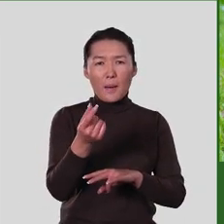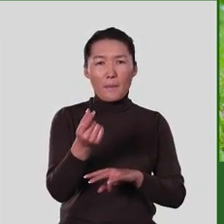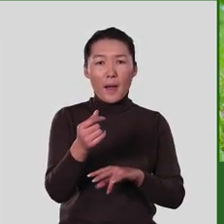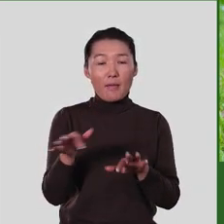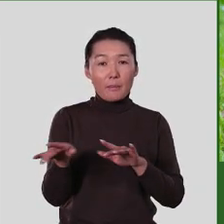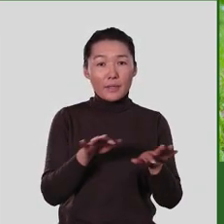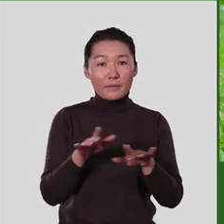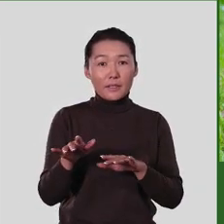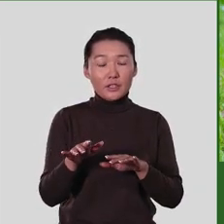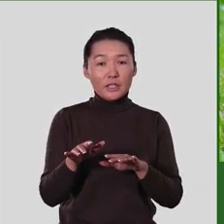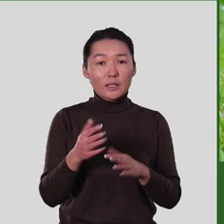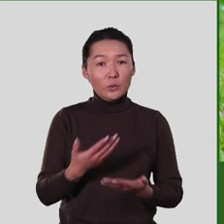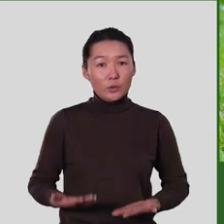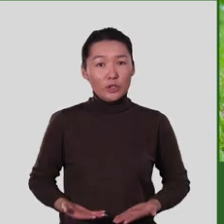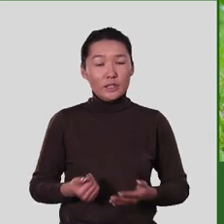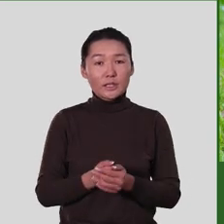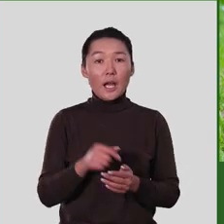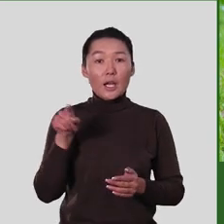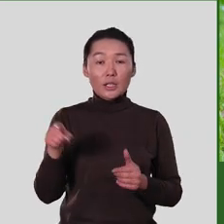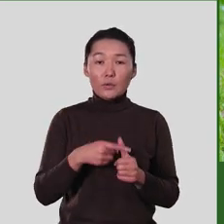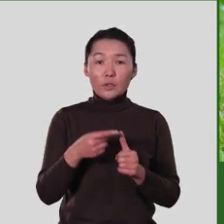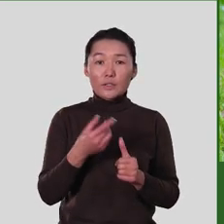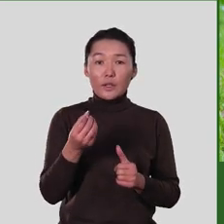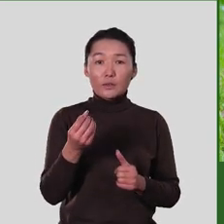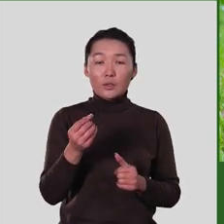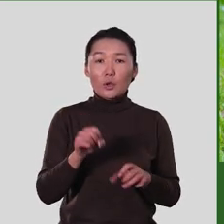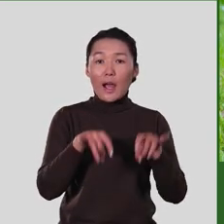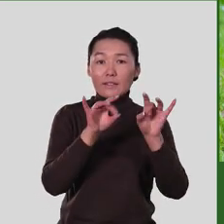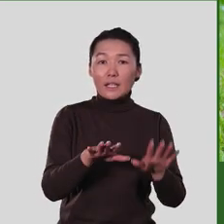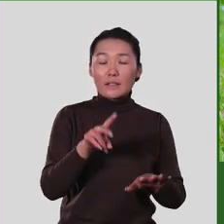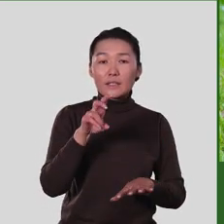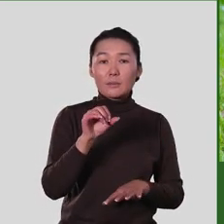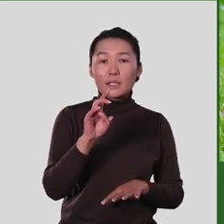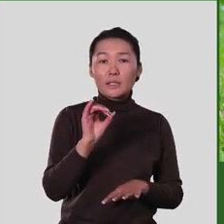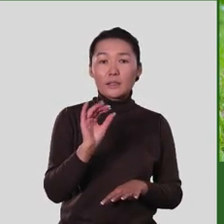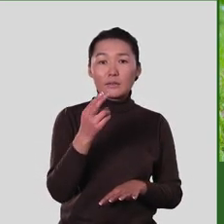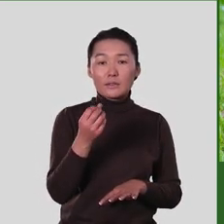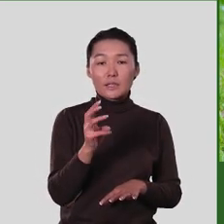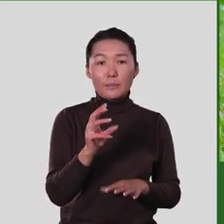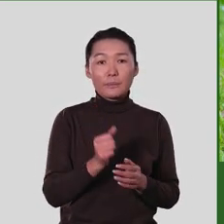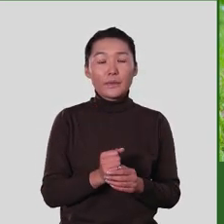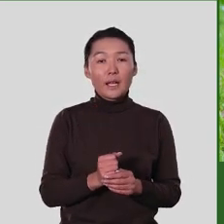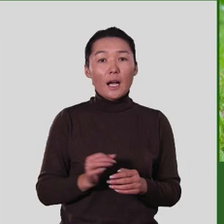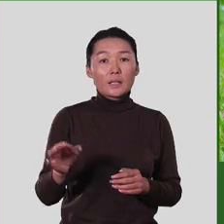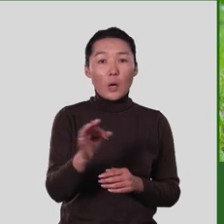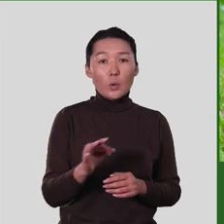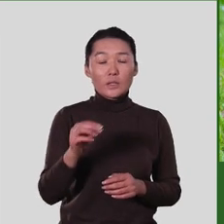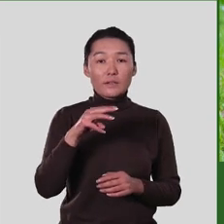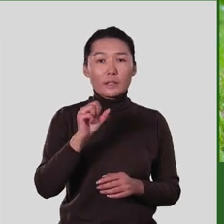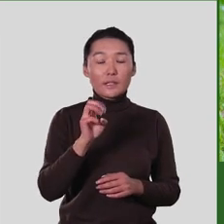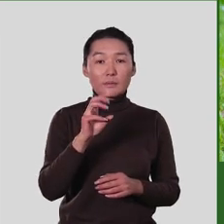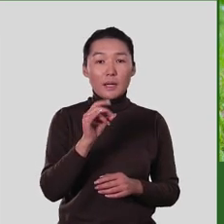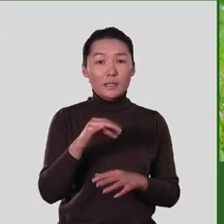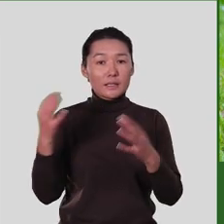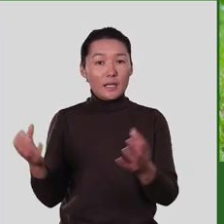Его называют еще австралийским ленивцем. На острове Тасмания сохранился очень редкий